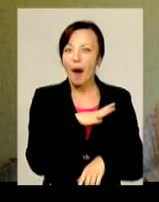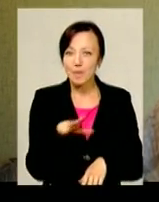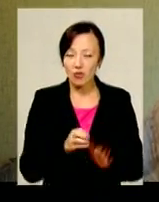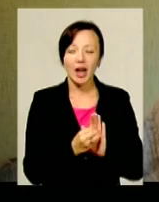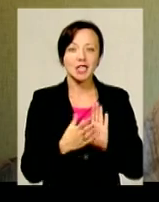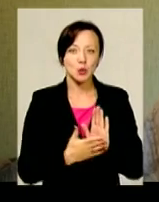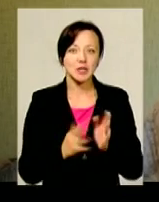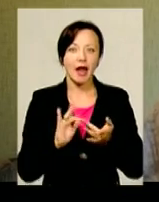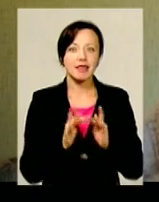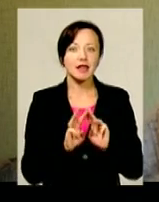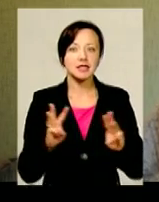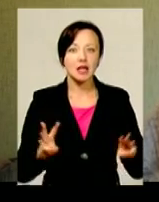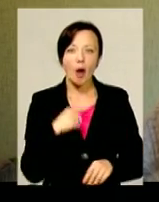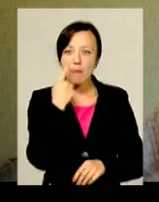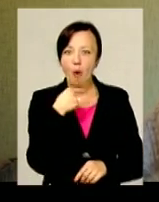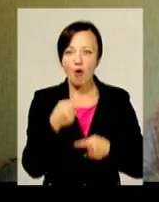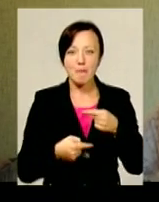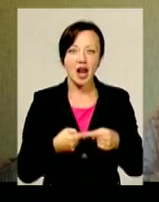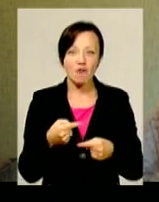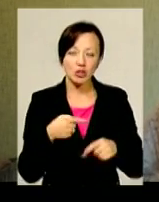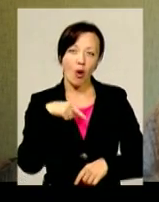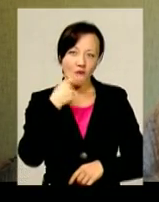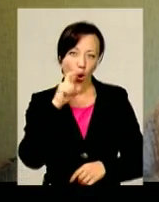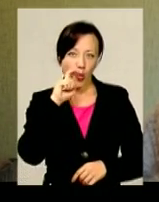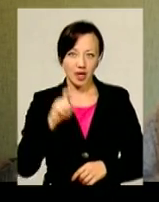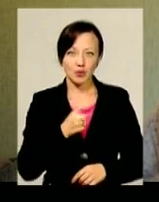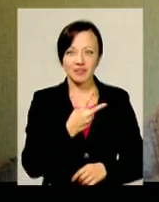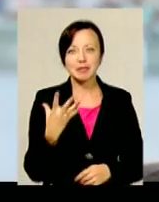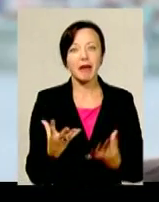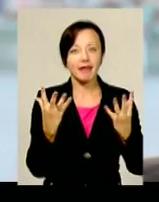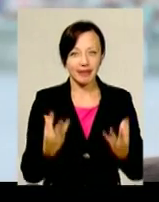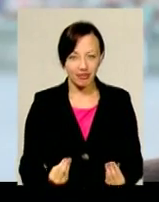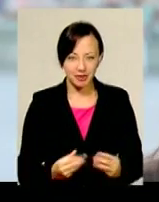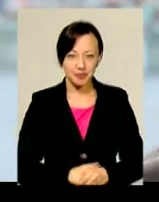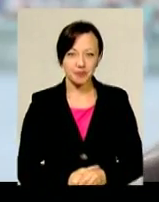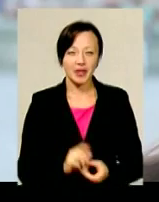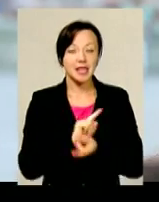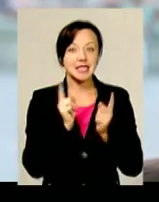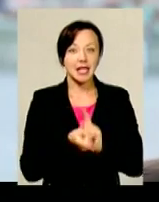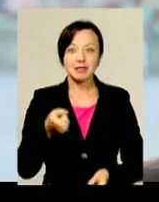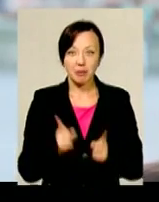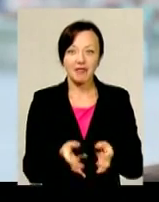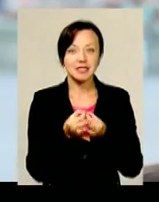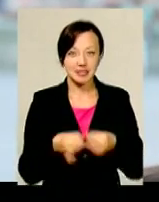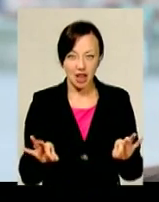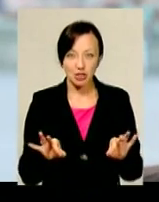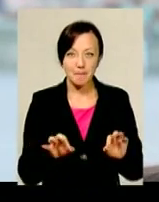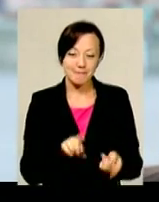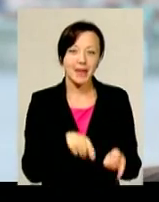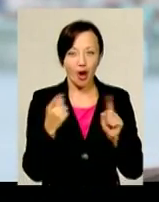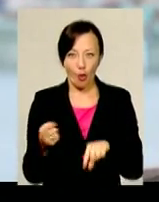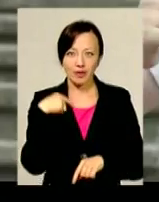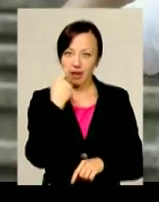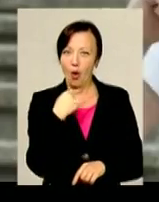Реєструйся на сайті «Мовомарафон» та говори українською 25 днів. стань справді незалежним. Переходь на